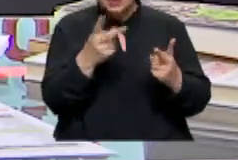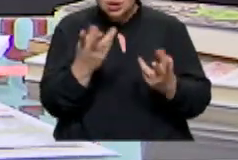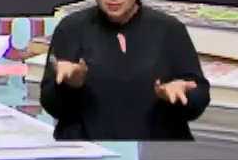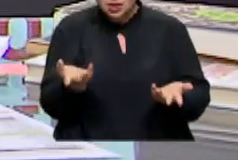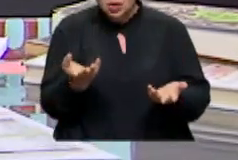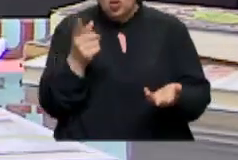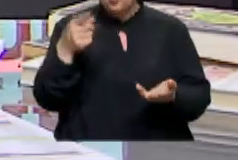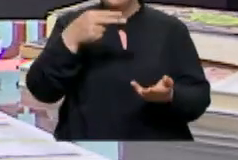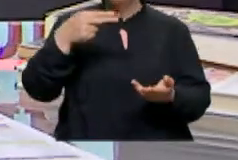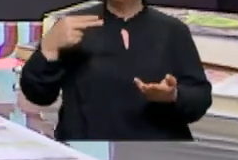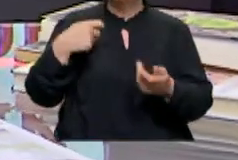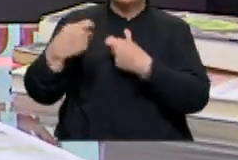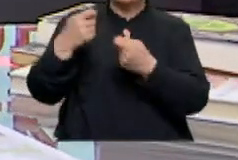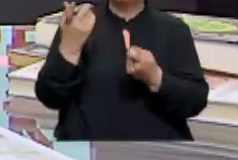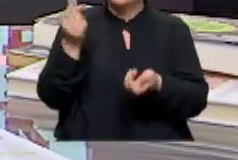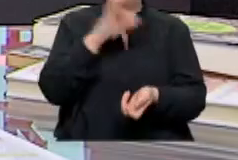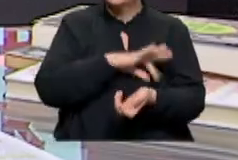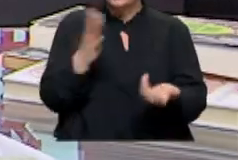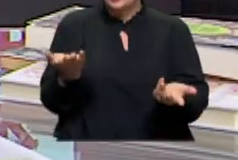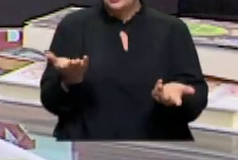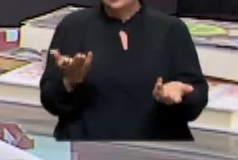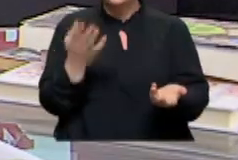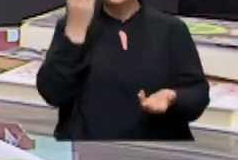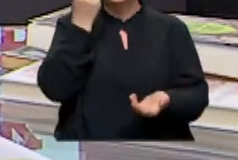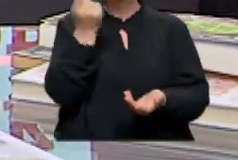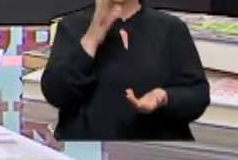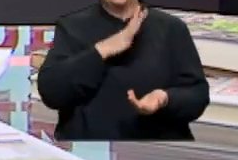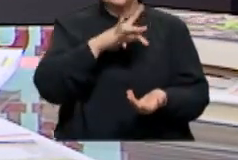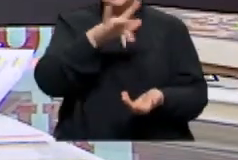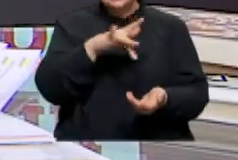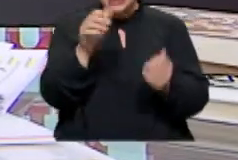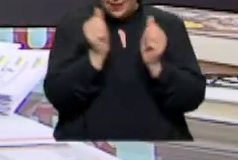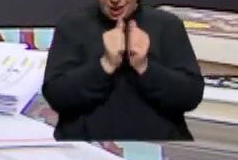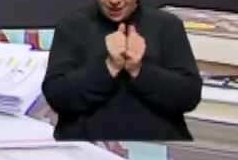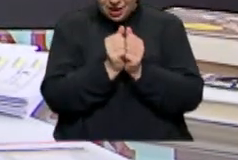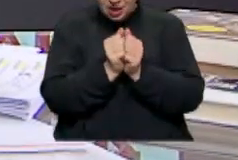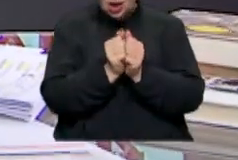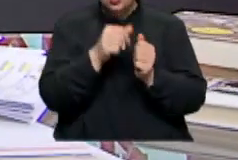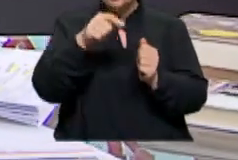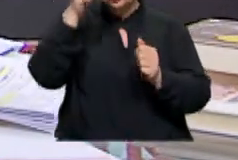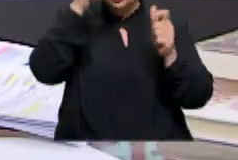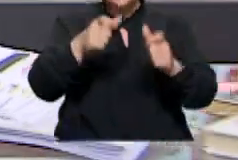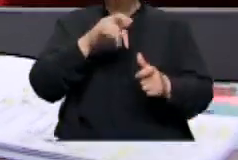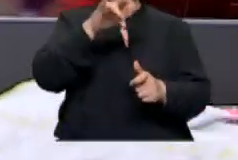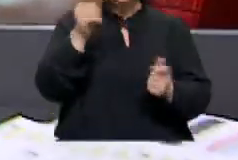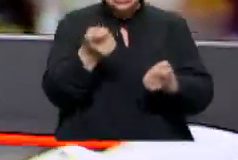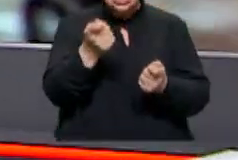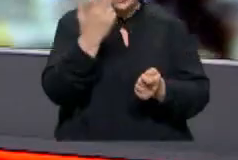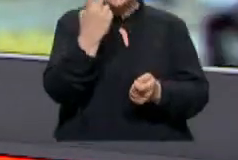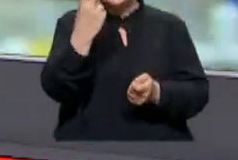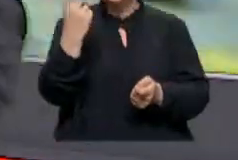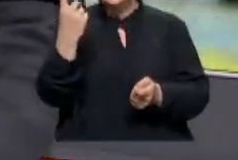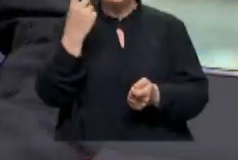alabilecekler mi? O firma nasıl para kazanacak? Çünkü unutulan bir şey var işsizlikle beraber. Bu ülkede çalışan her iki kişiden